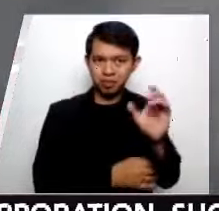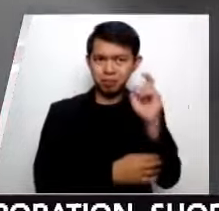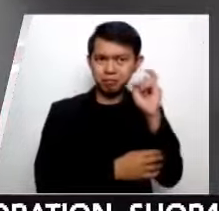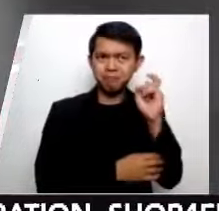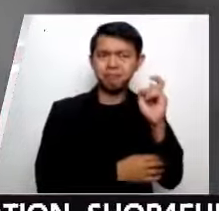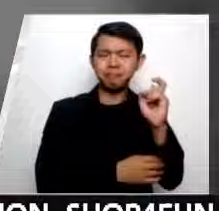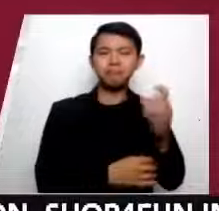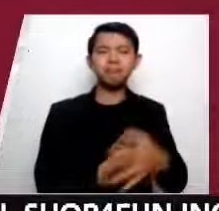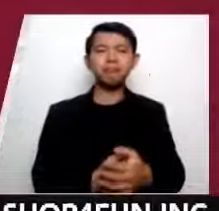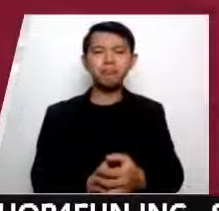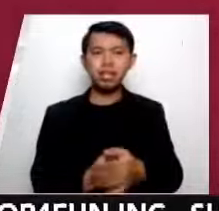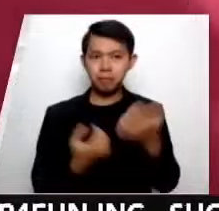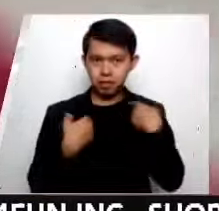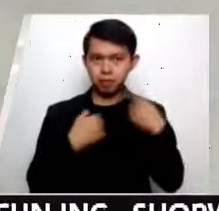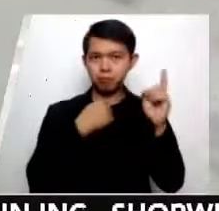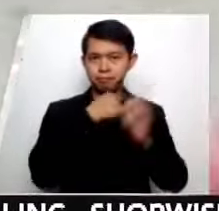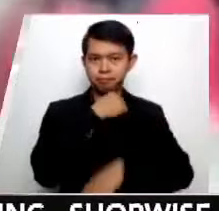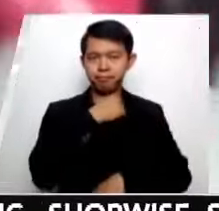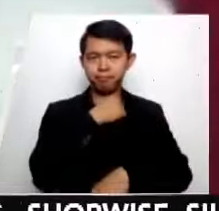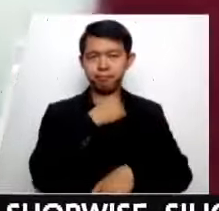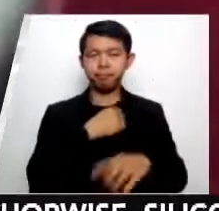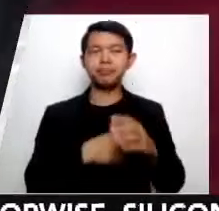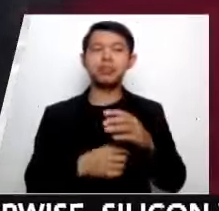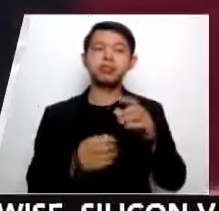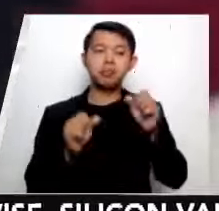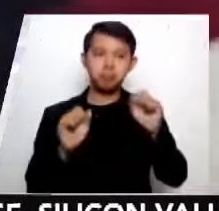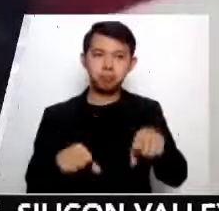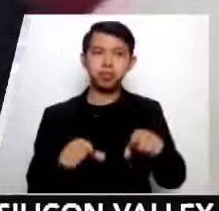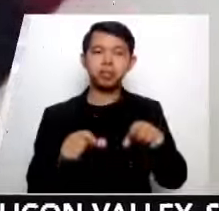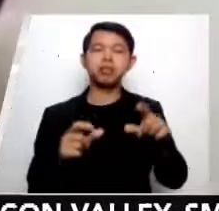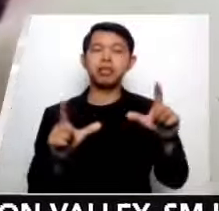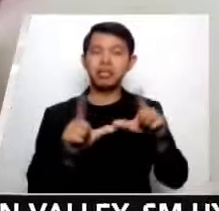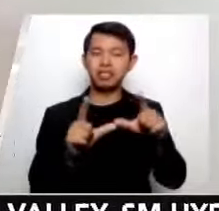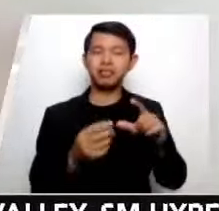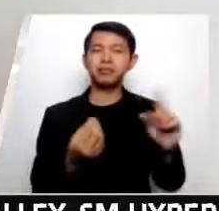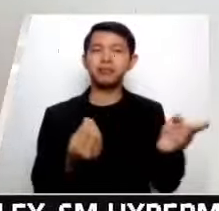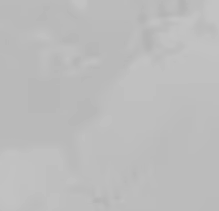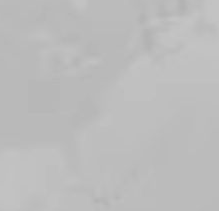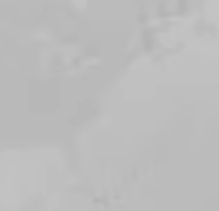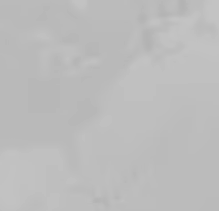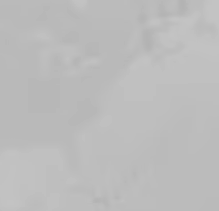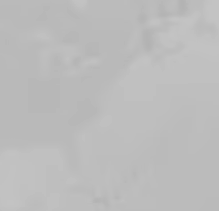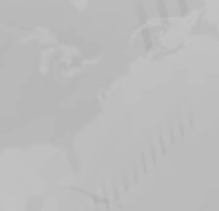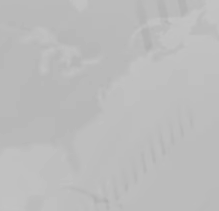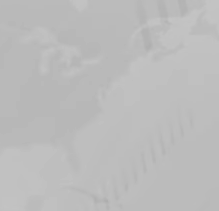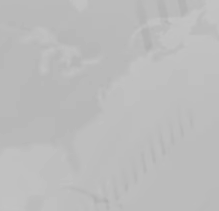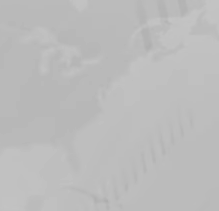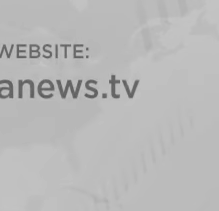posibleng kanselasyon ng prangkisa. Jonathan Andal, nagbabalita para sa GMA Integrated News.